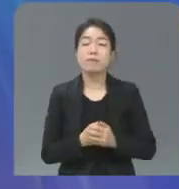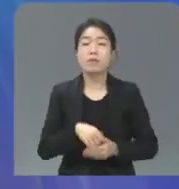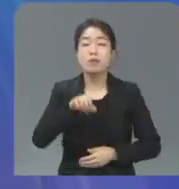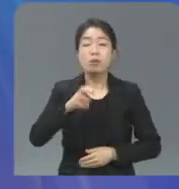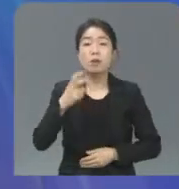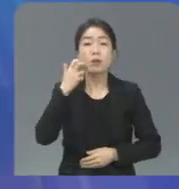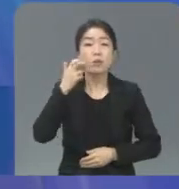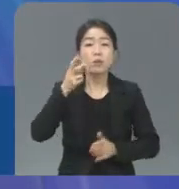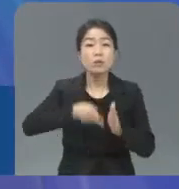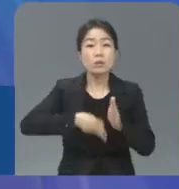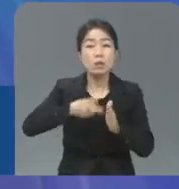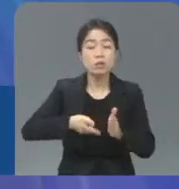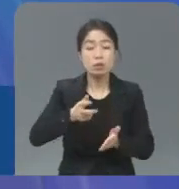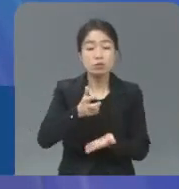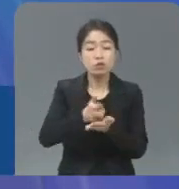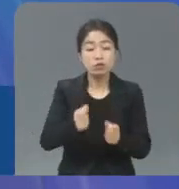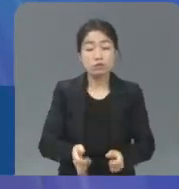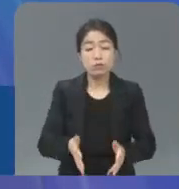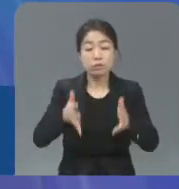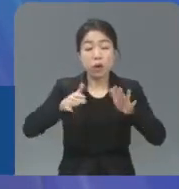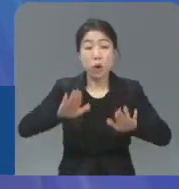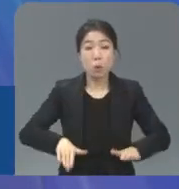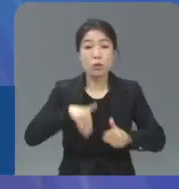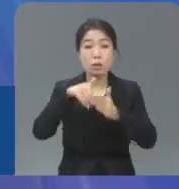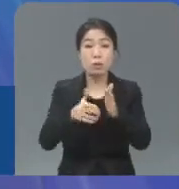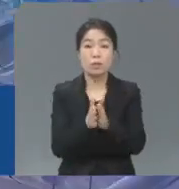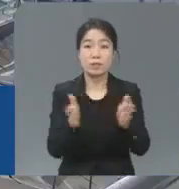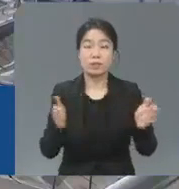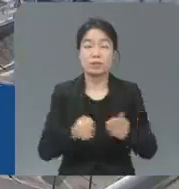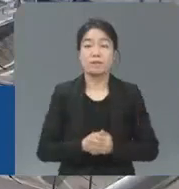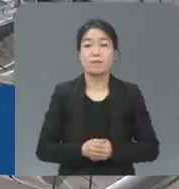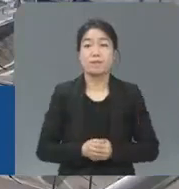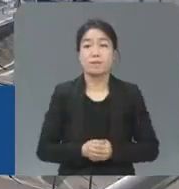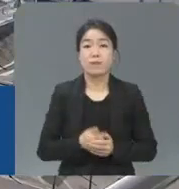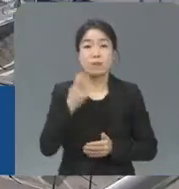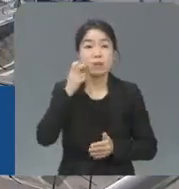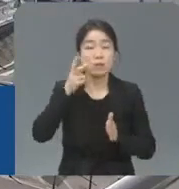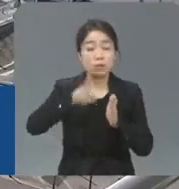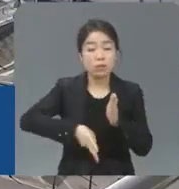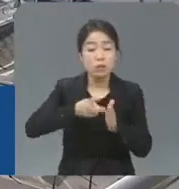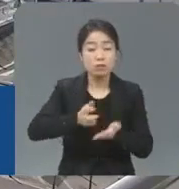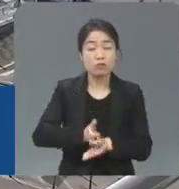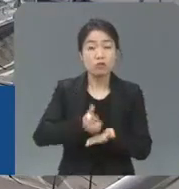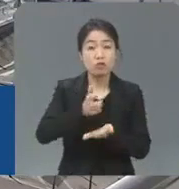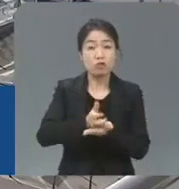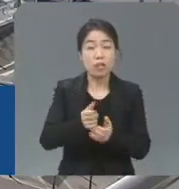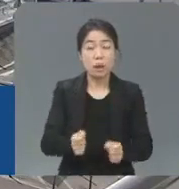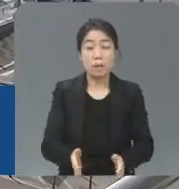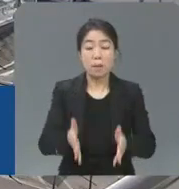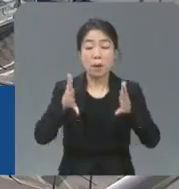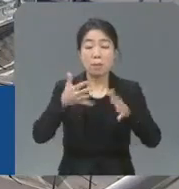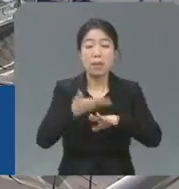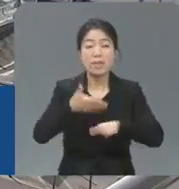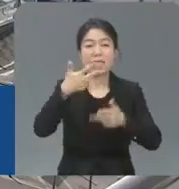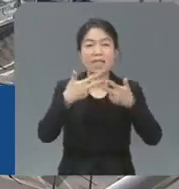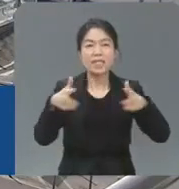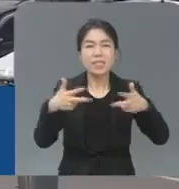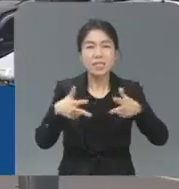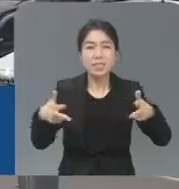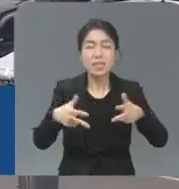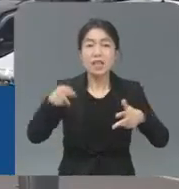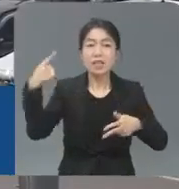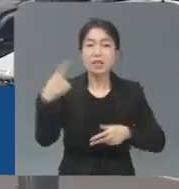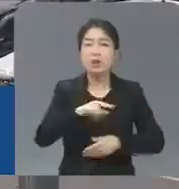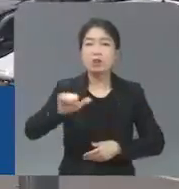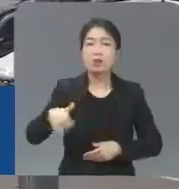광주 송정역 주차 빌딩이 오늘부터 본격적인 공사에 들어갑니다. 송정역 주차 빌딩은 지상 7층